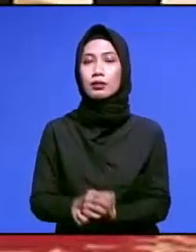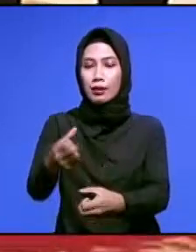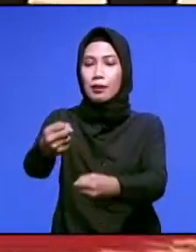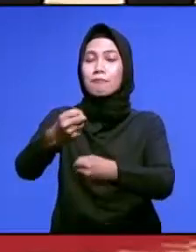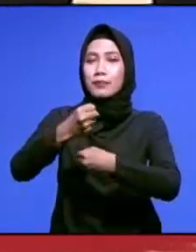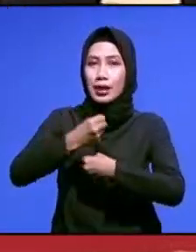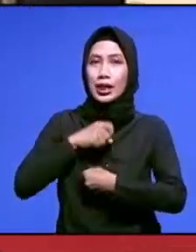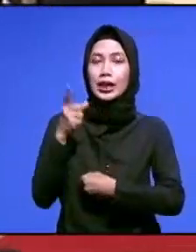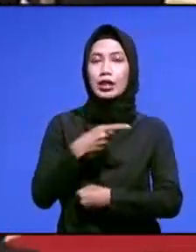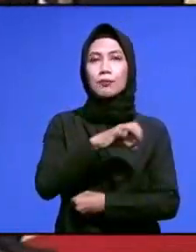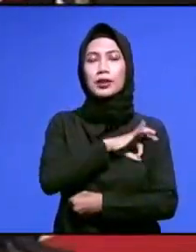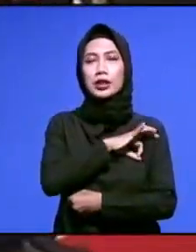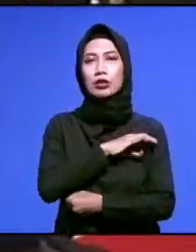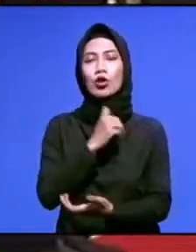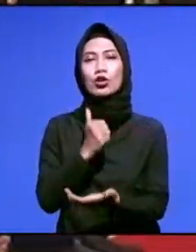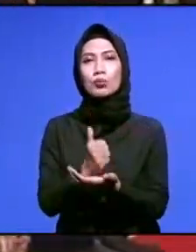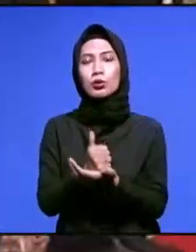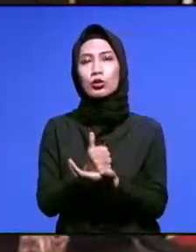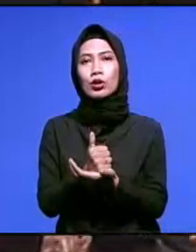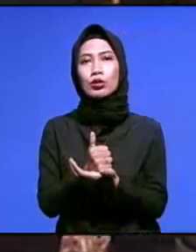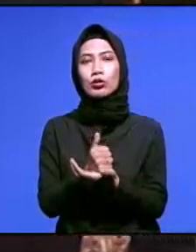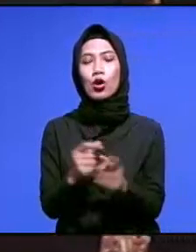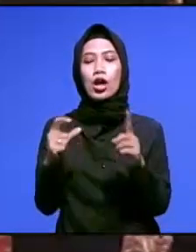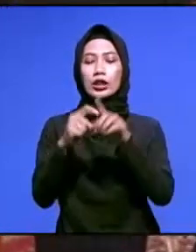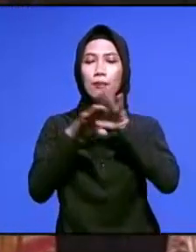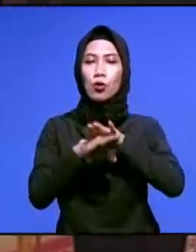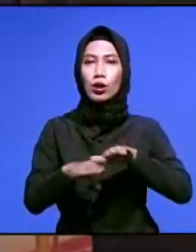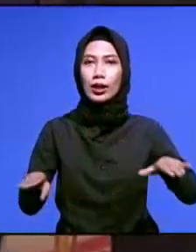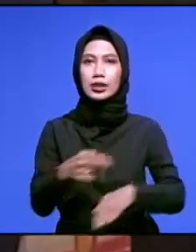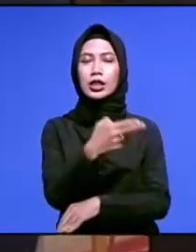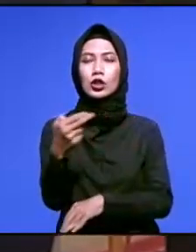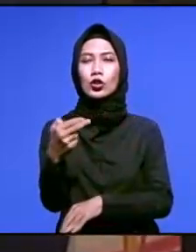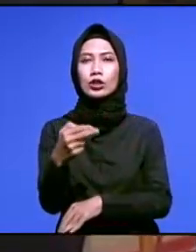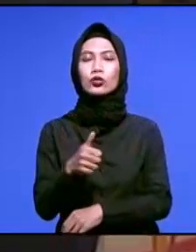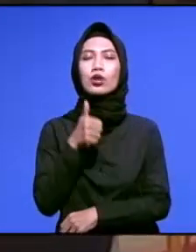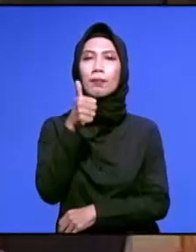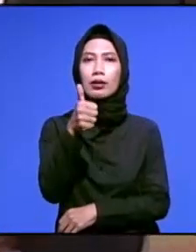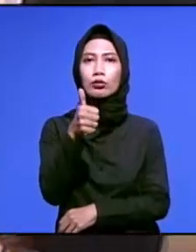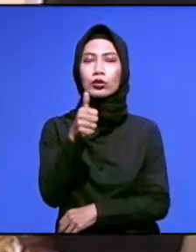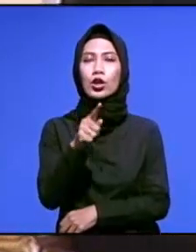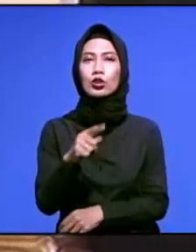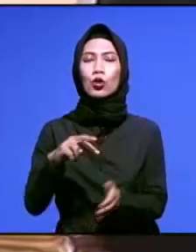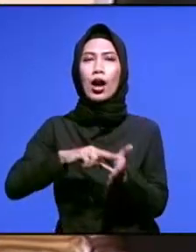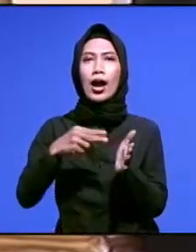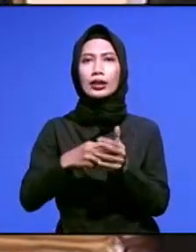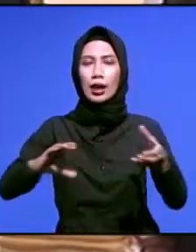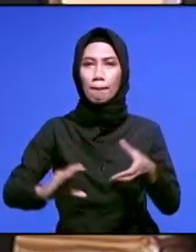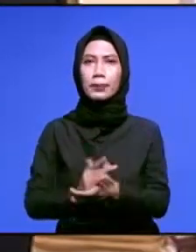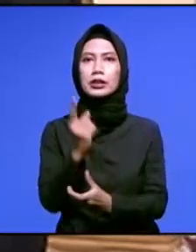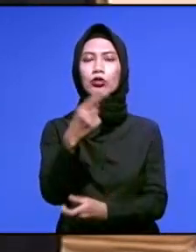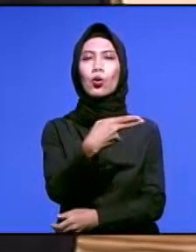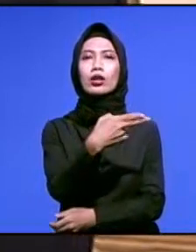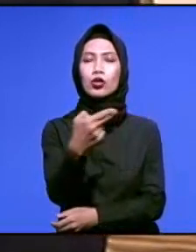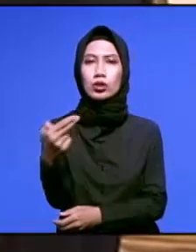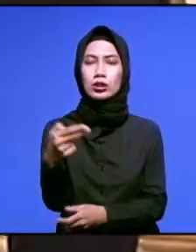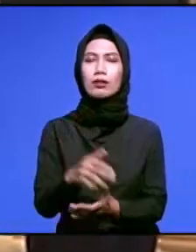dari Presiden adalah bentuk dari seimbangnya demokrasi yang berjalan di Indonesia dan menjadi simbol persatuan bangsa. Menurutnya, kondisi